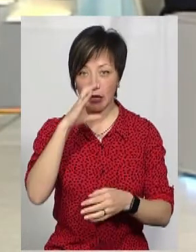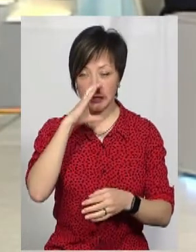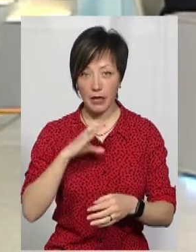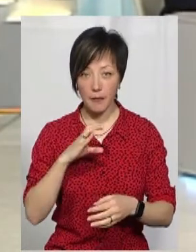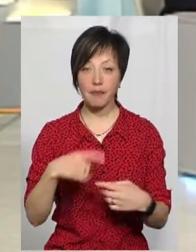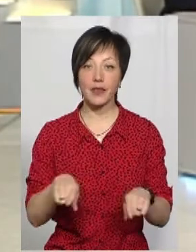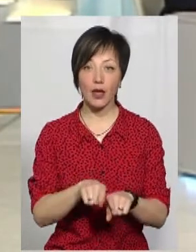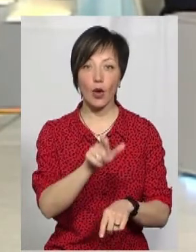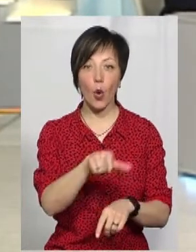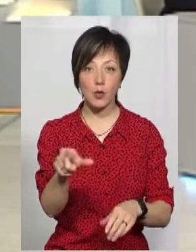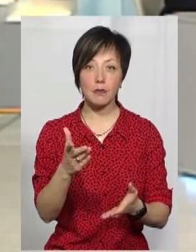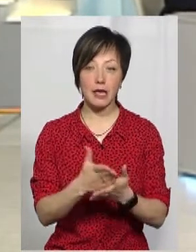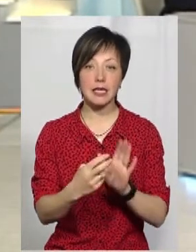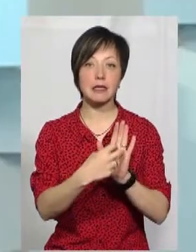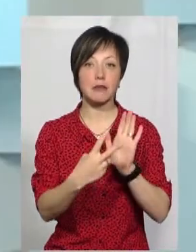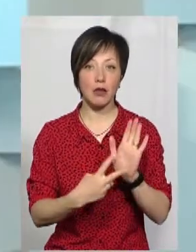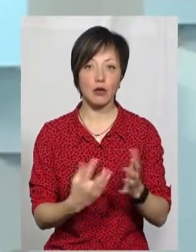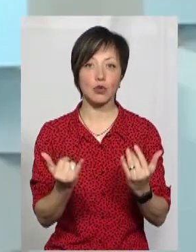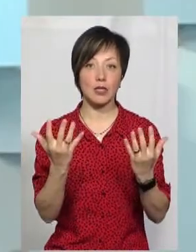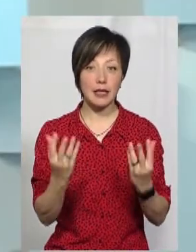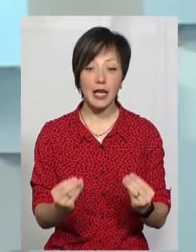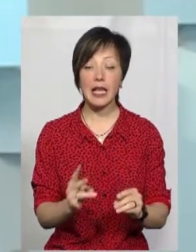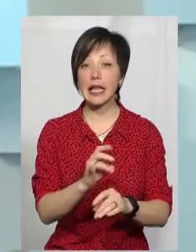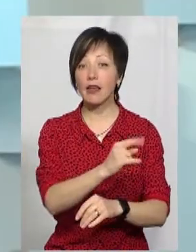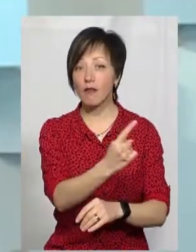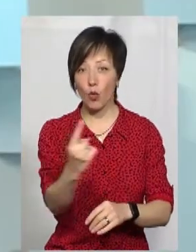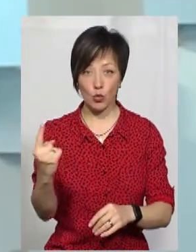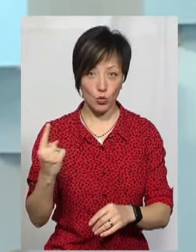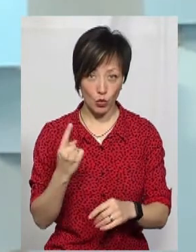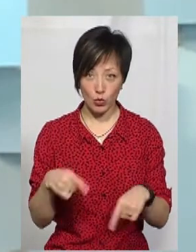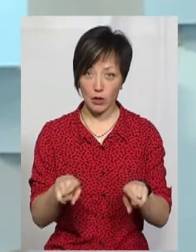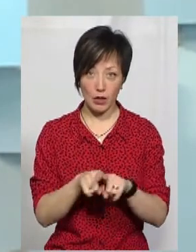зле. Таких осіб є 17, і на сьогоднішній день в жодної з цих осіб